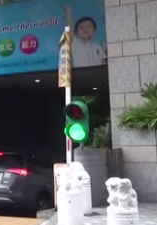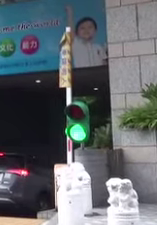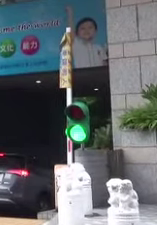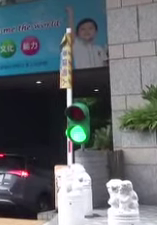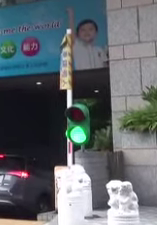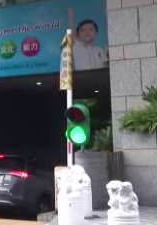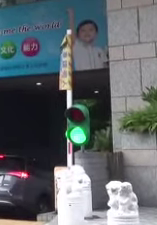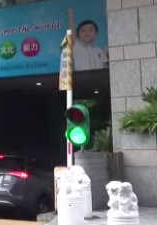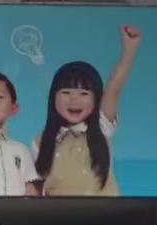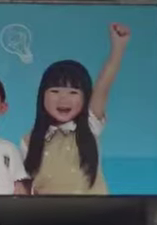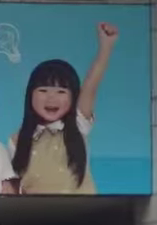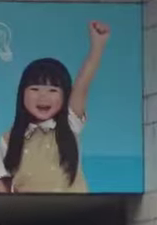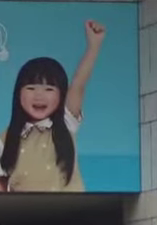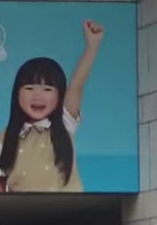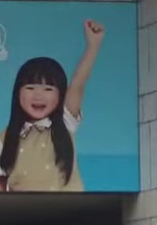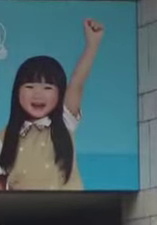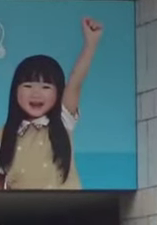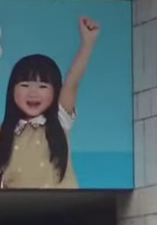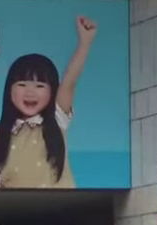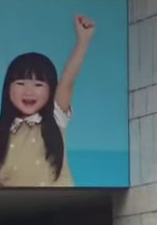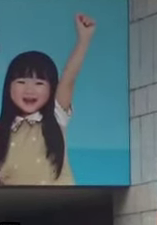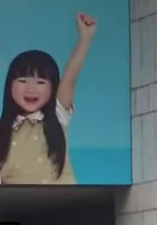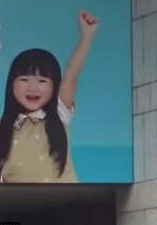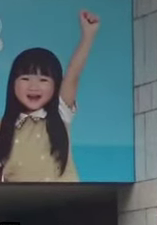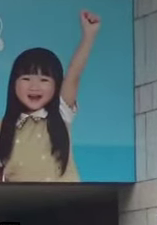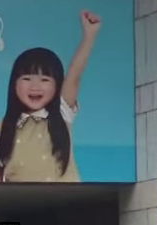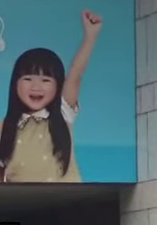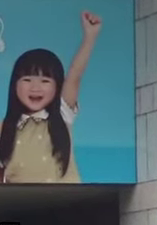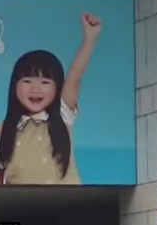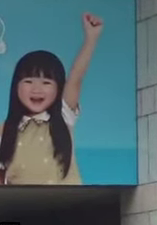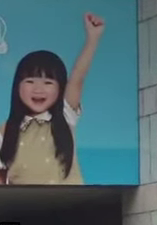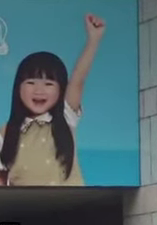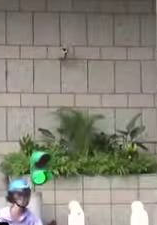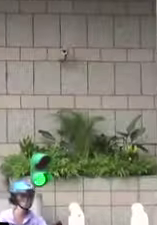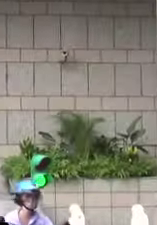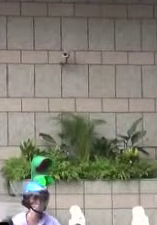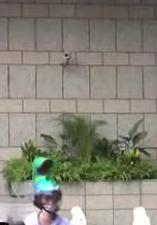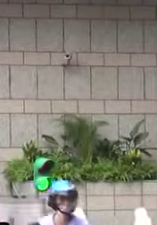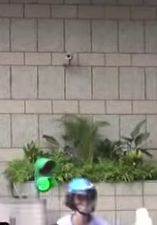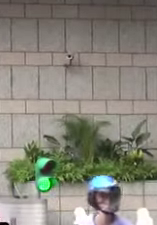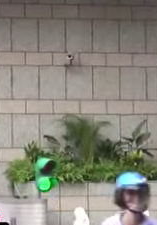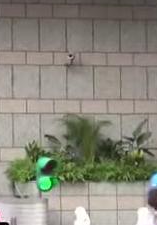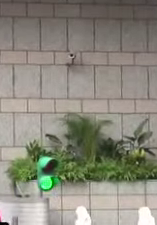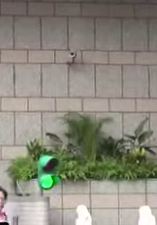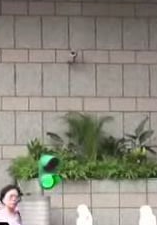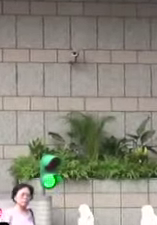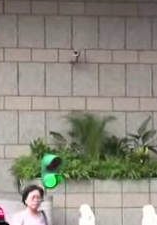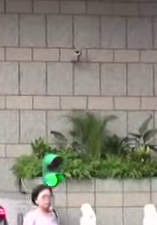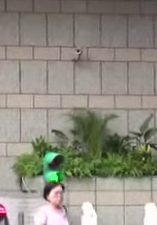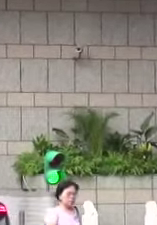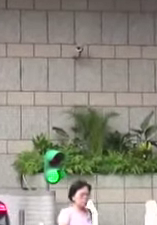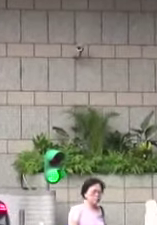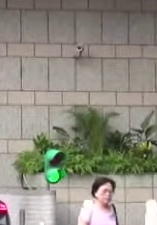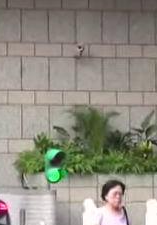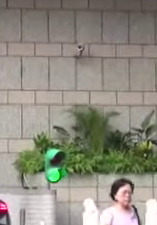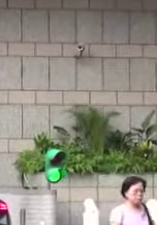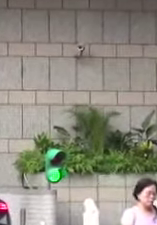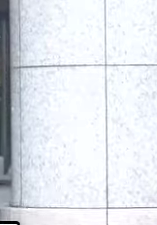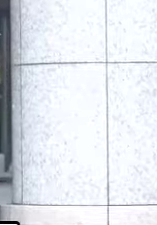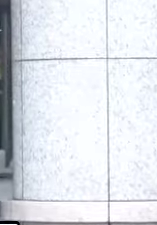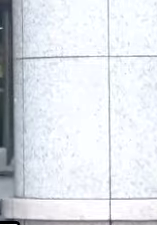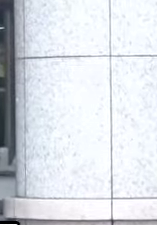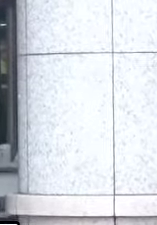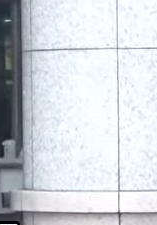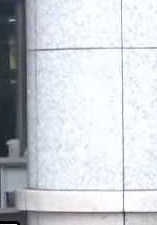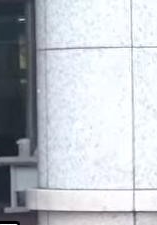调，居家检疫期间无论何时都不能外出，除非就医或是特别情况，否则最高可罚100万元。截至目前为止，